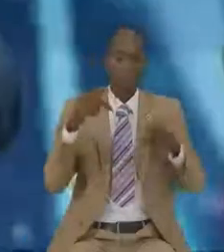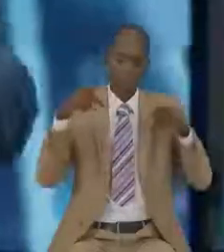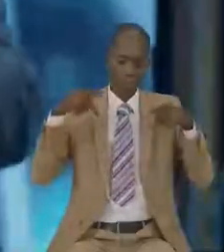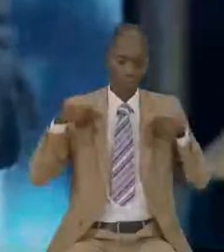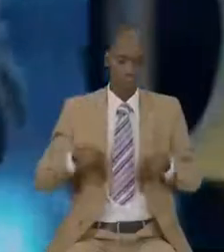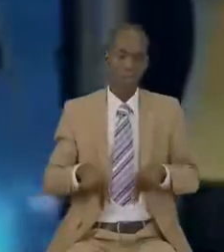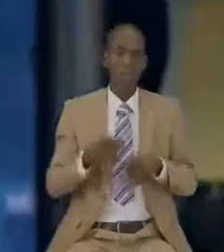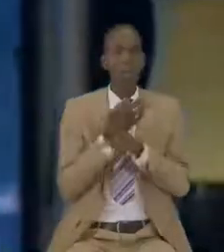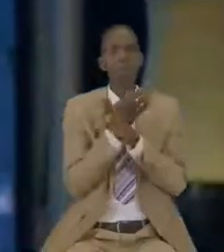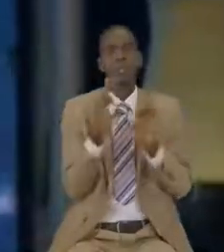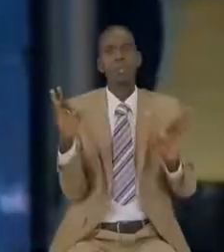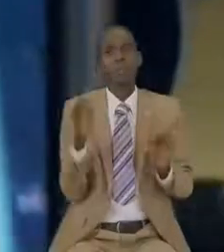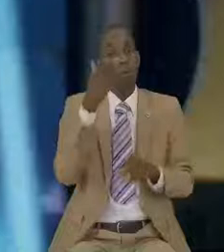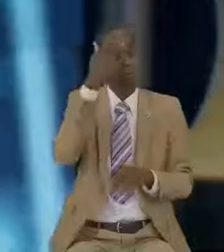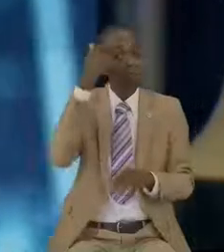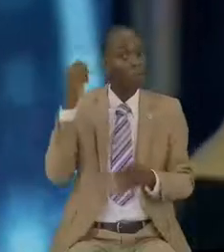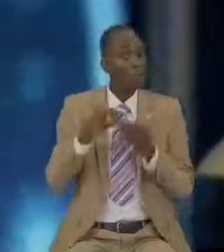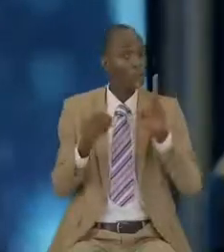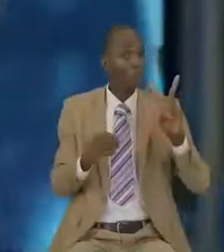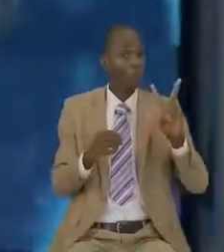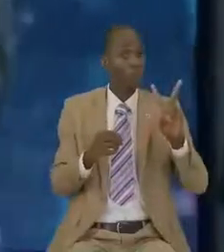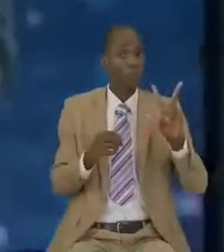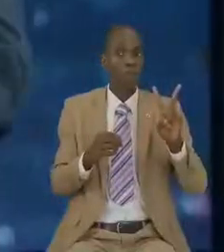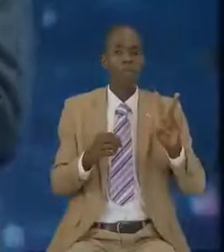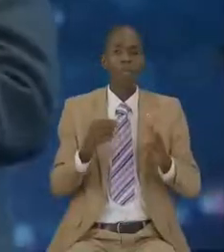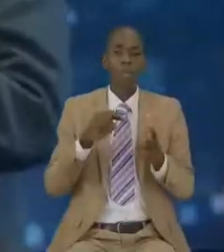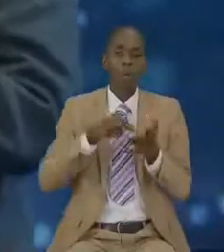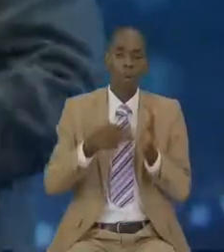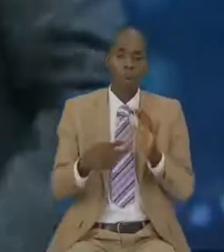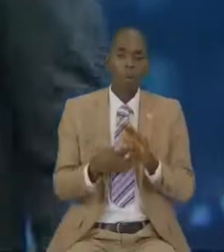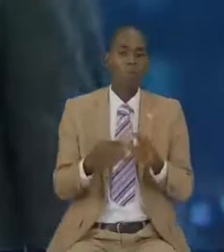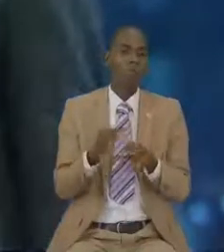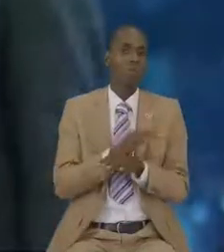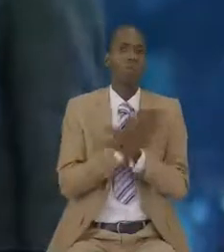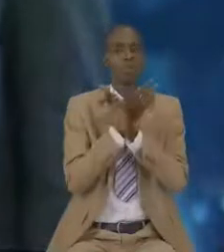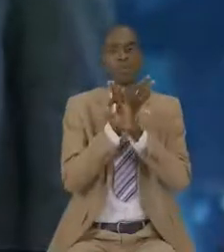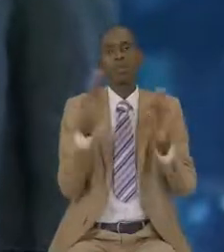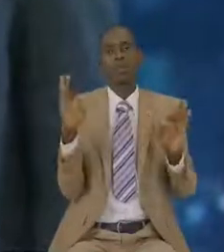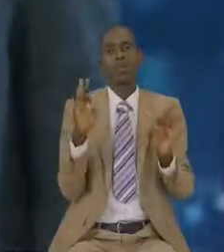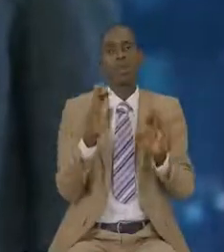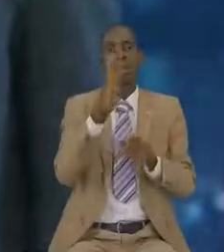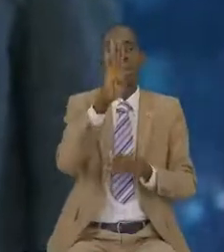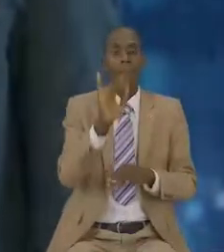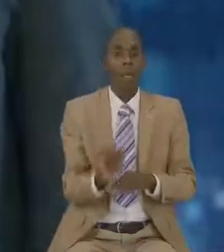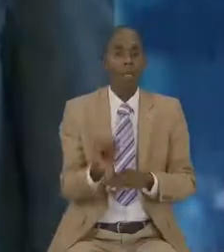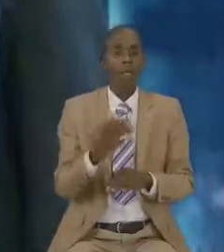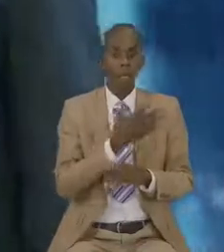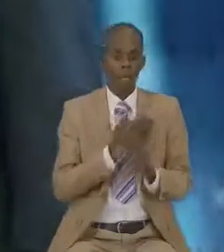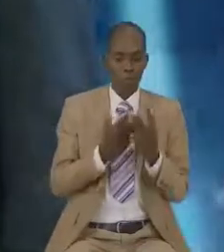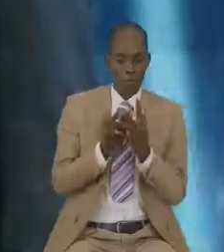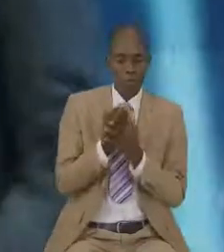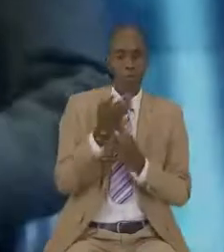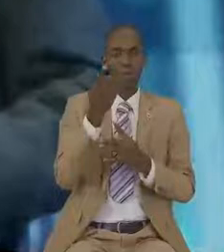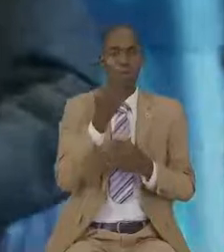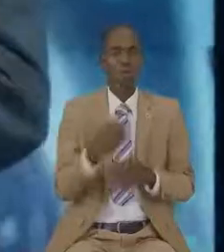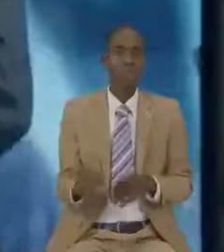libération personnelle, premièrement à cause de la libération déterminée par et à travers l'agneau